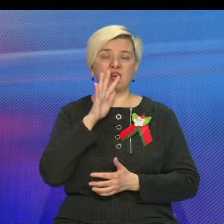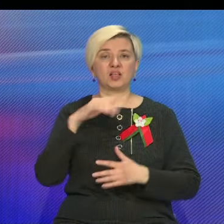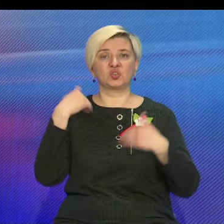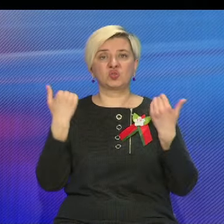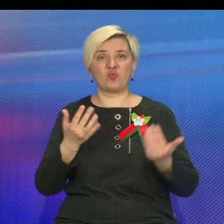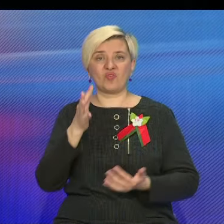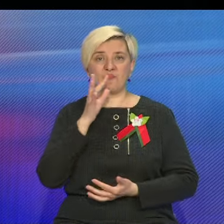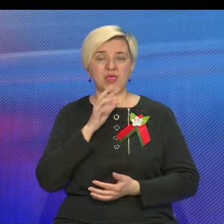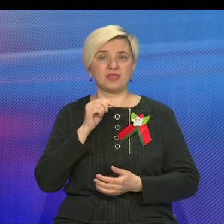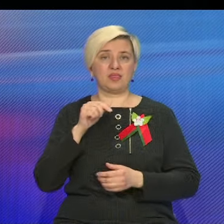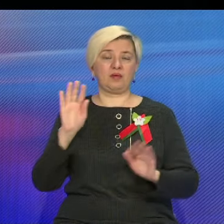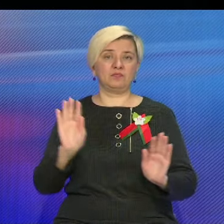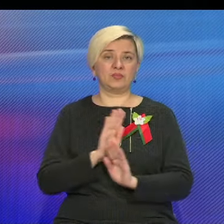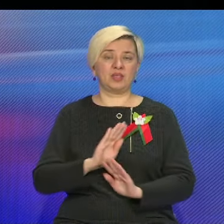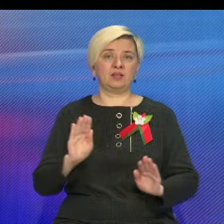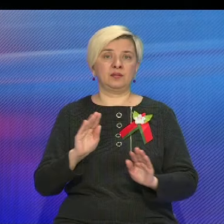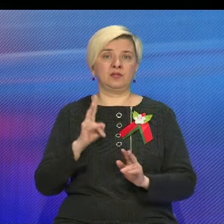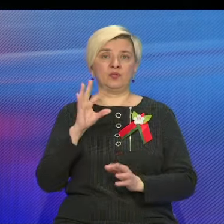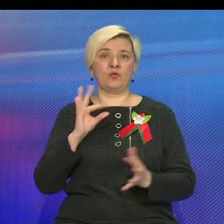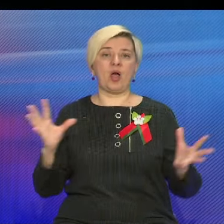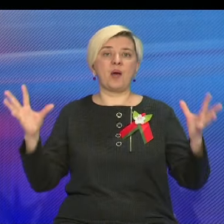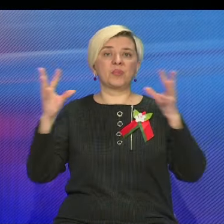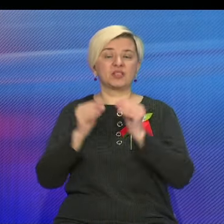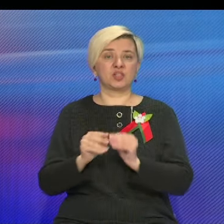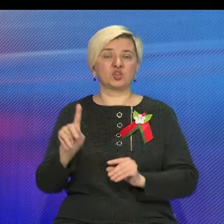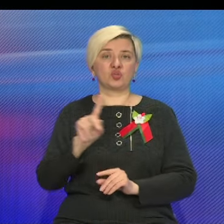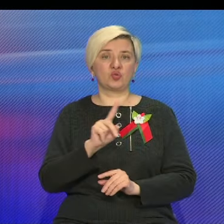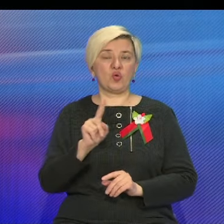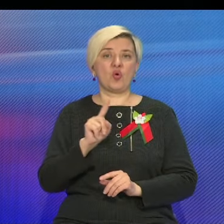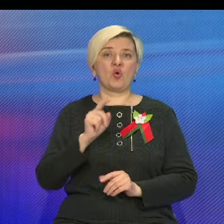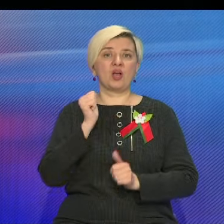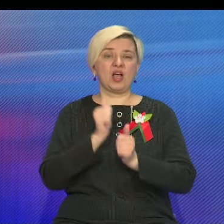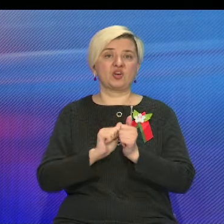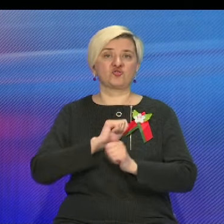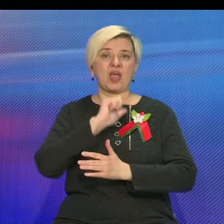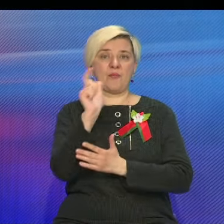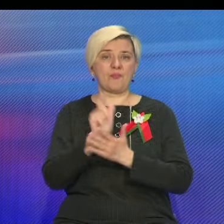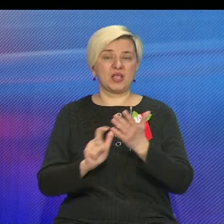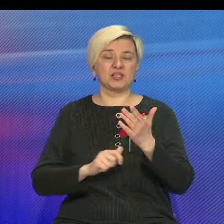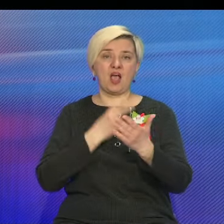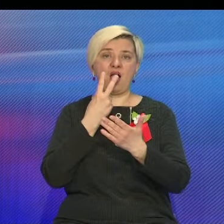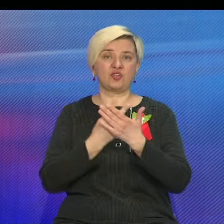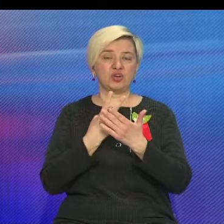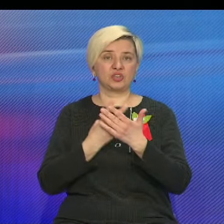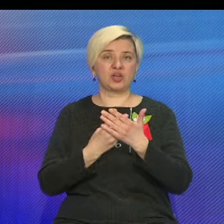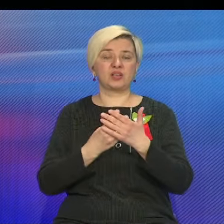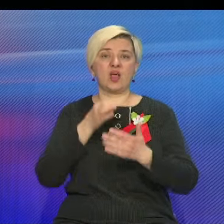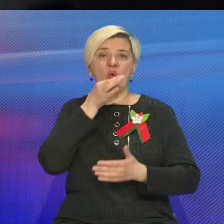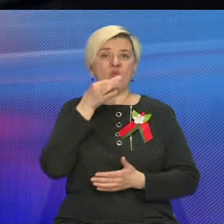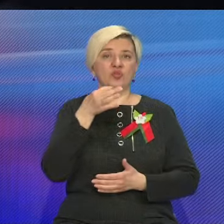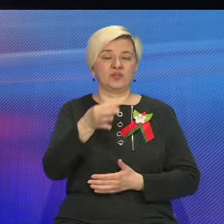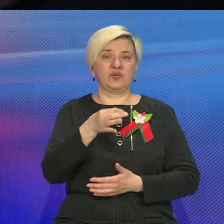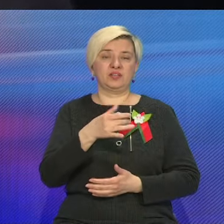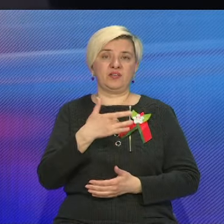современные хиты. Но их объединяло прежде всего то, что каждая песня, она отражается, отзывается в сердце